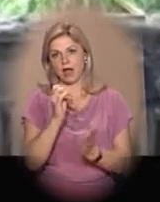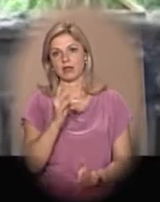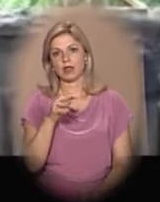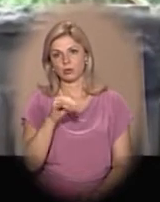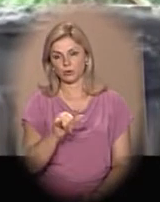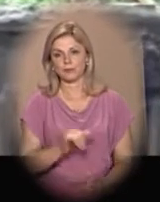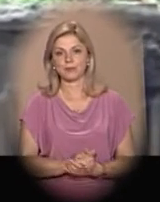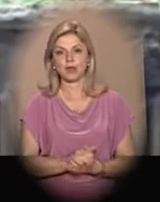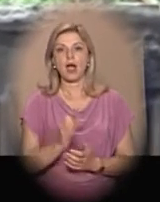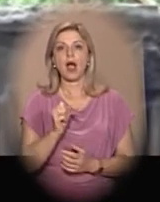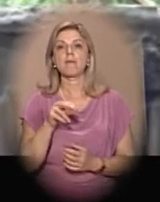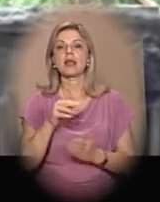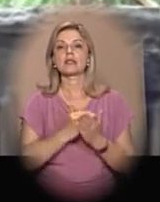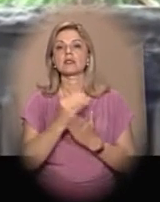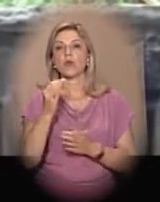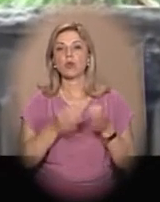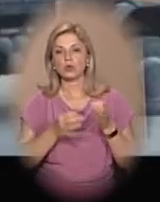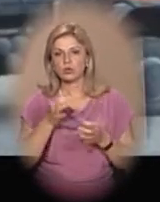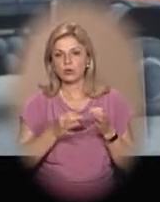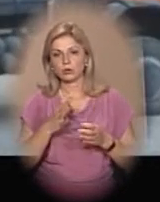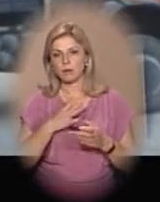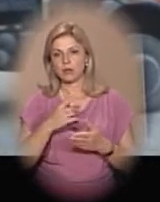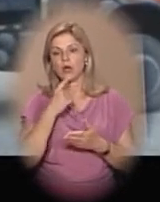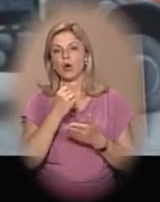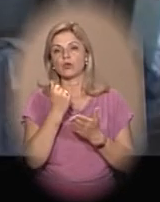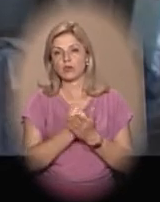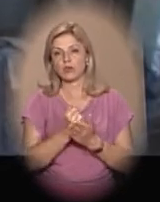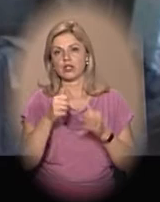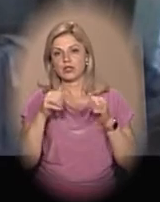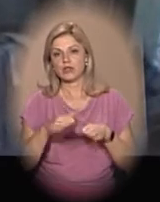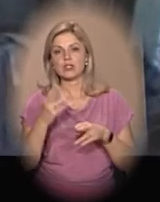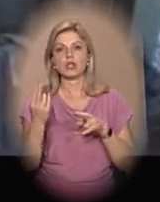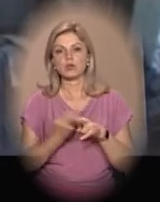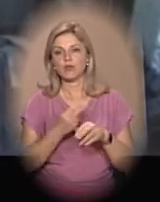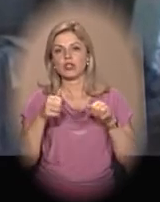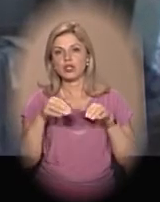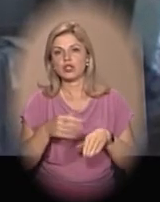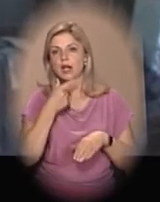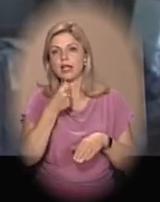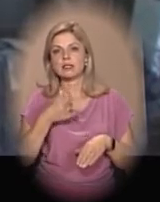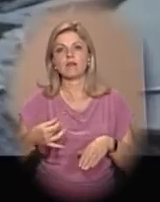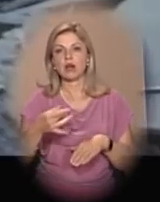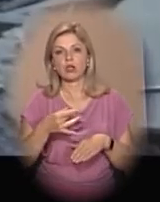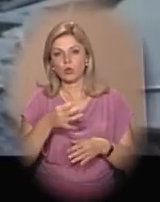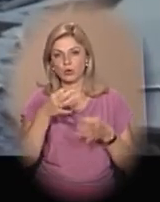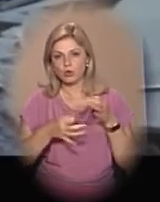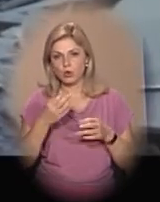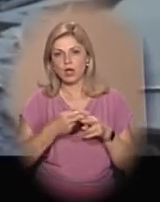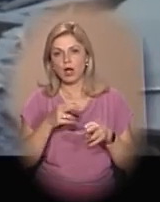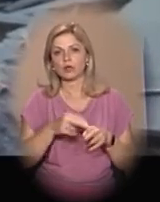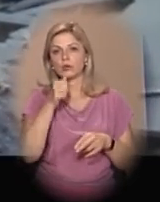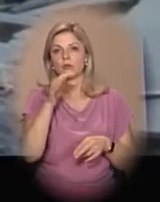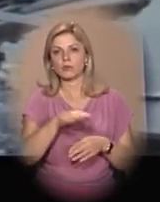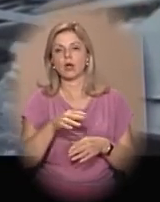області сьогодні під час слухання відхилив прохання Віктора Крєпіна скасувати рішення Ленінського районного суду, який призначив йому пожиттєве